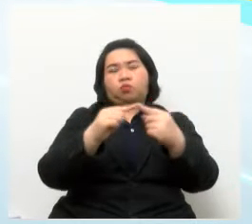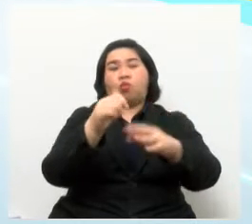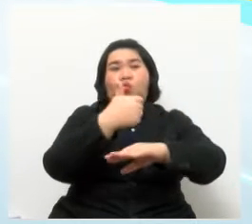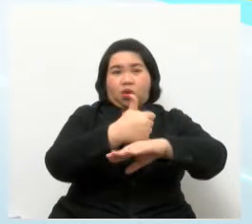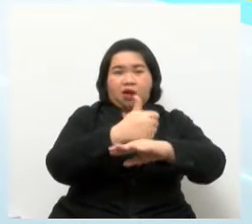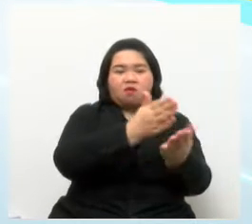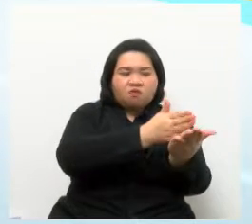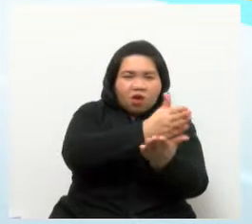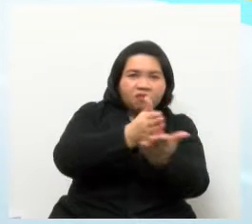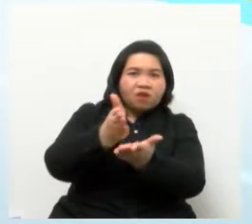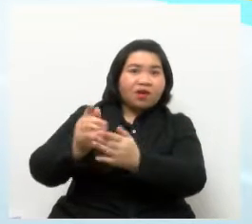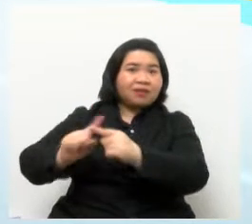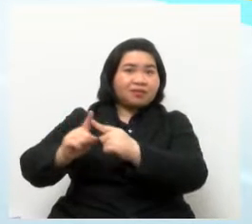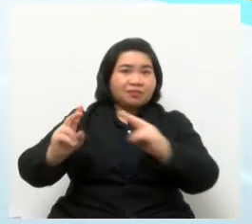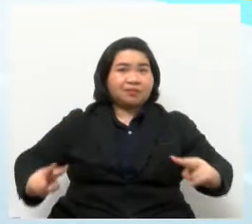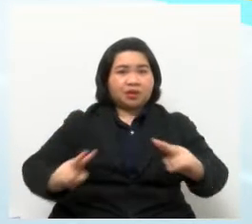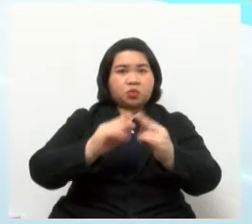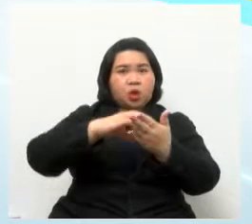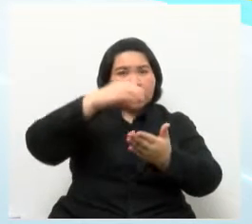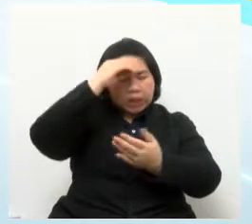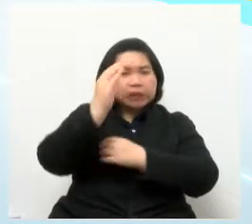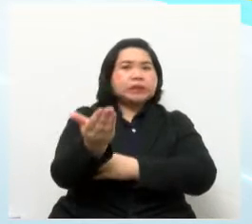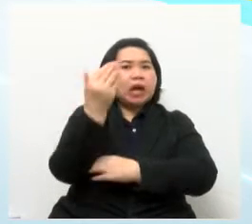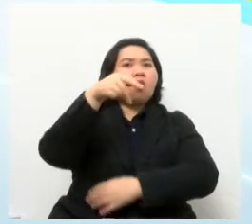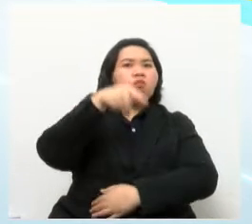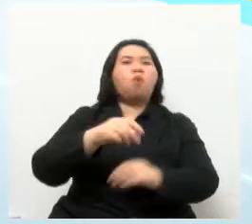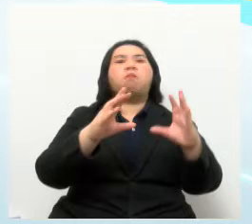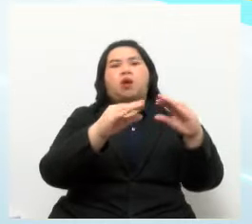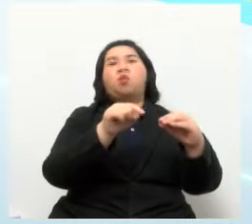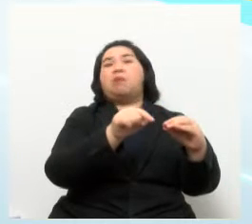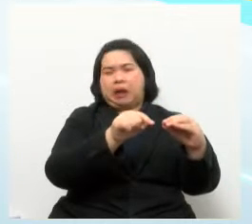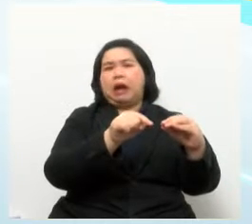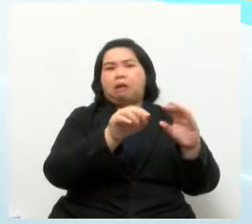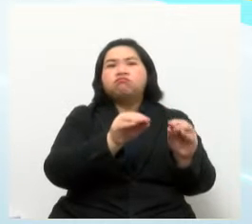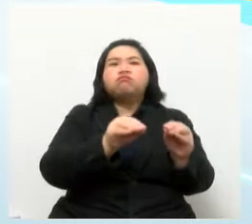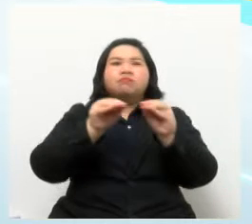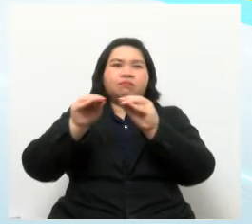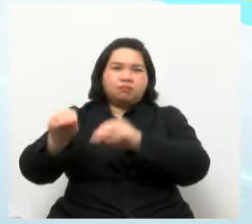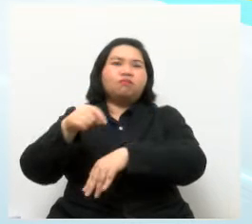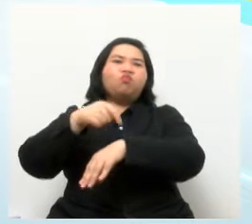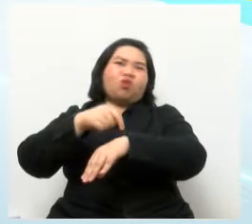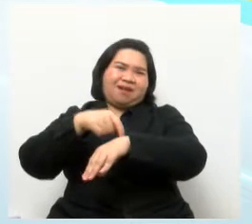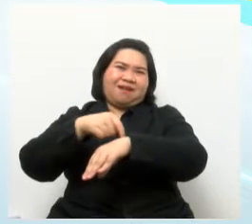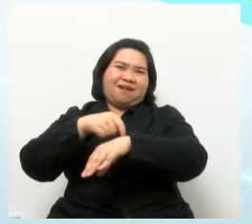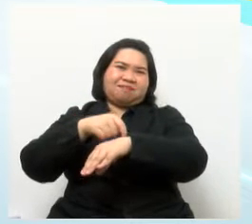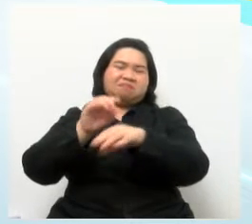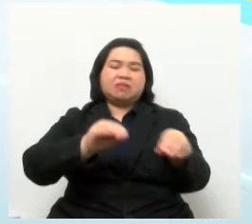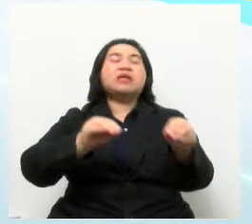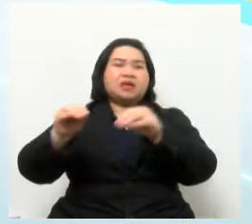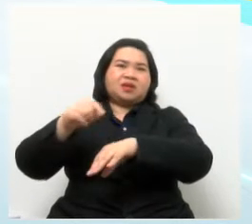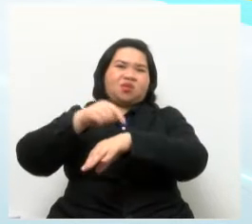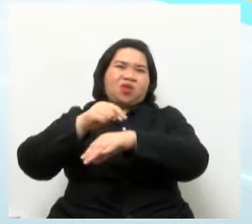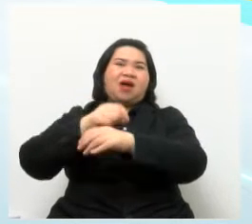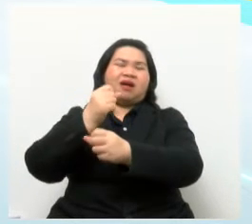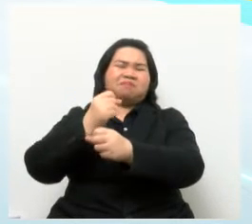ราชการของกระทรวงศึกษาธิการในทุกเช้าวันพุธค่ะเพราะฉะนั้นเราจึงต้องมีการปรับเปลี่ยนเวลาในการออกอากา